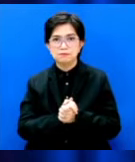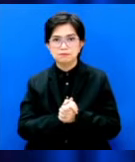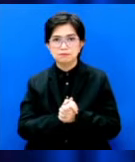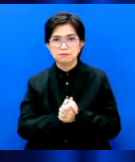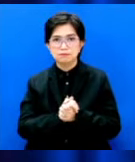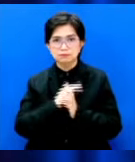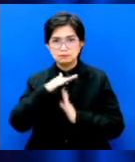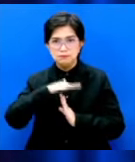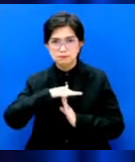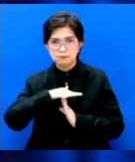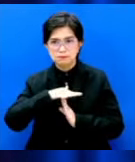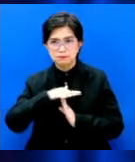Jayapura2024. Ya.